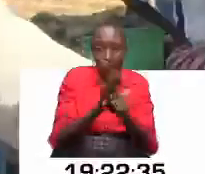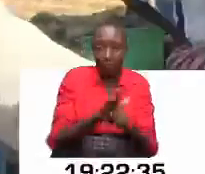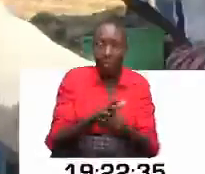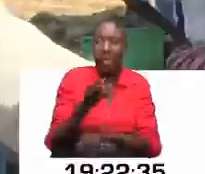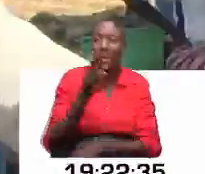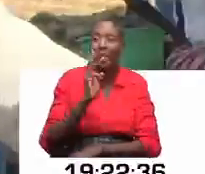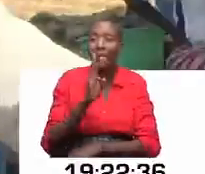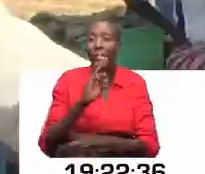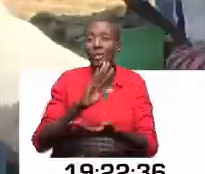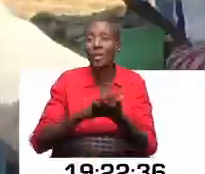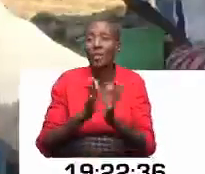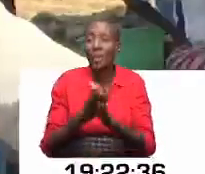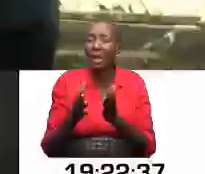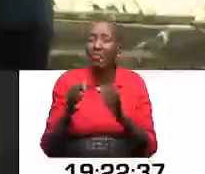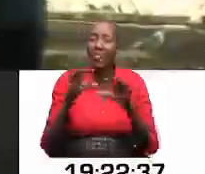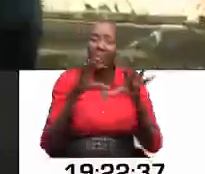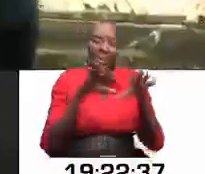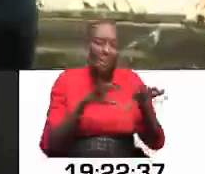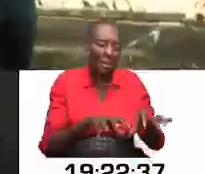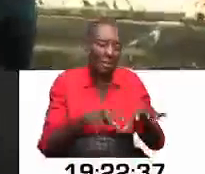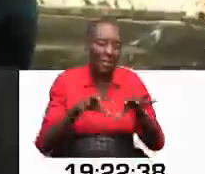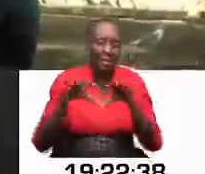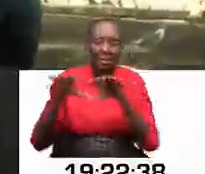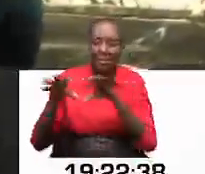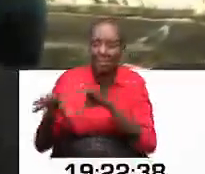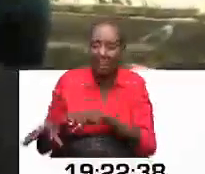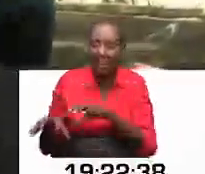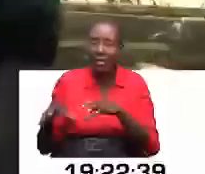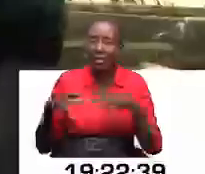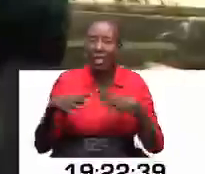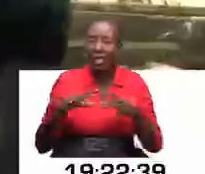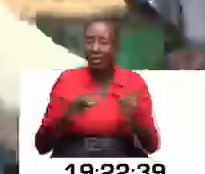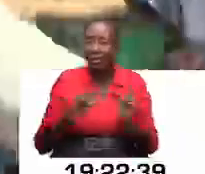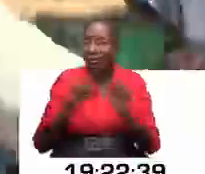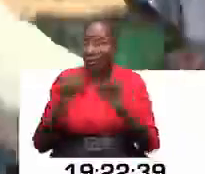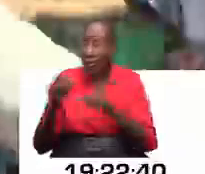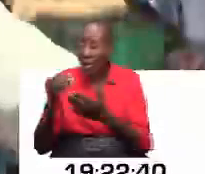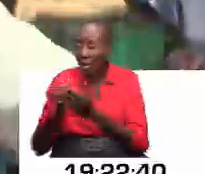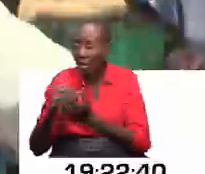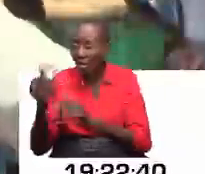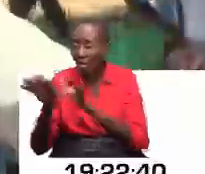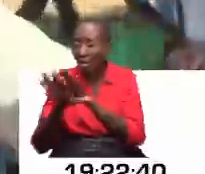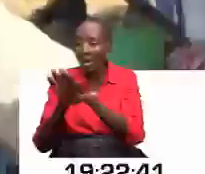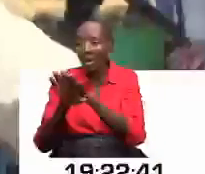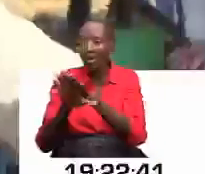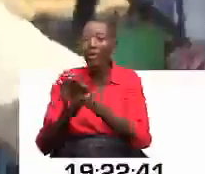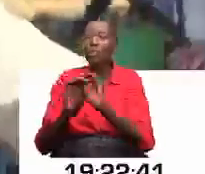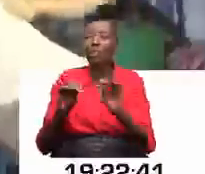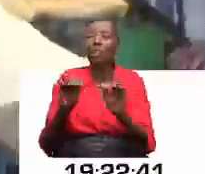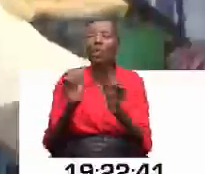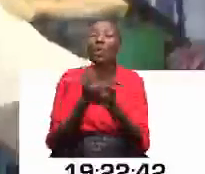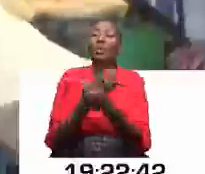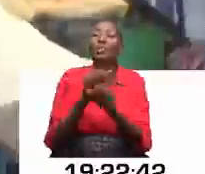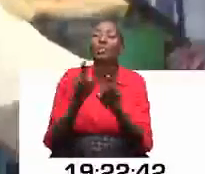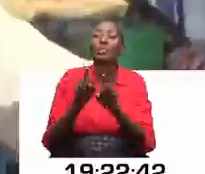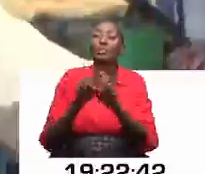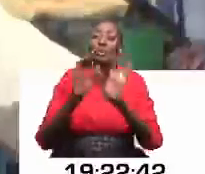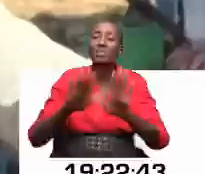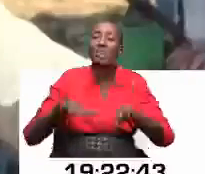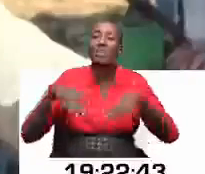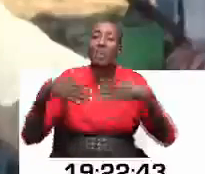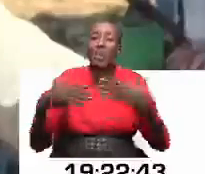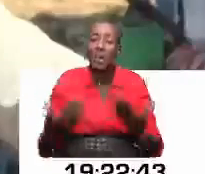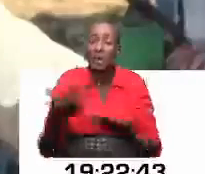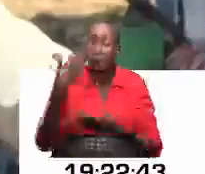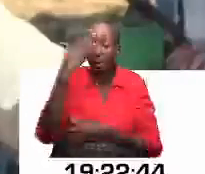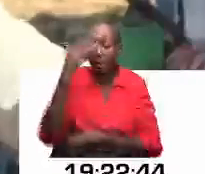maji. Tunasumbuka. Hakuna customer wanakuja kununua samaki na hakuna vile tunaweza choma samaki juu